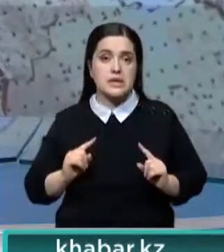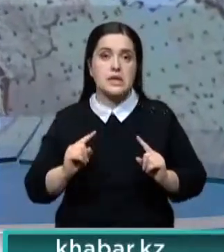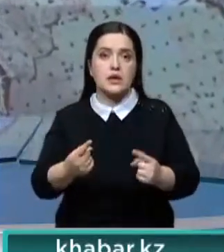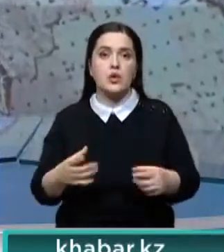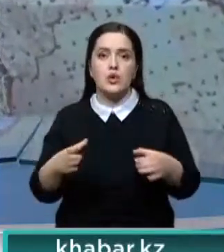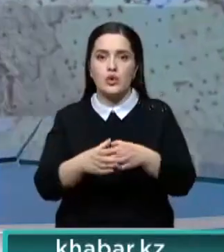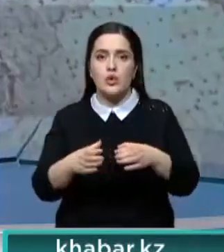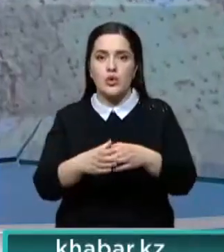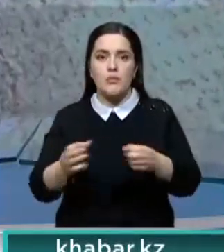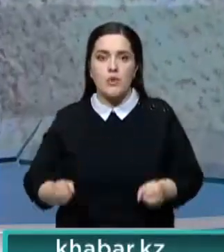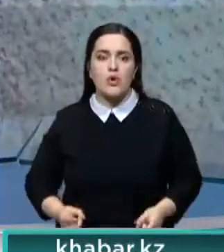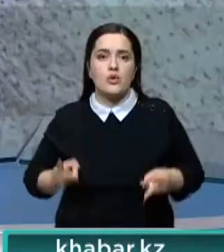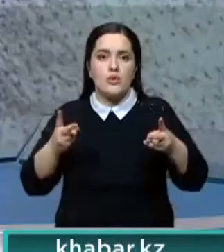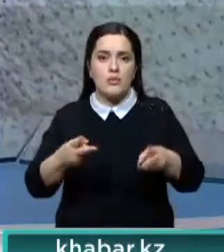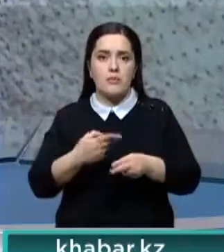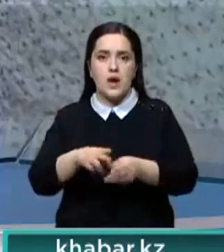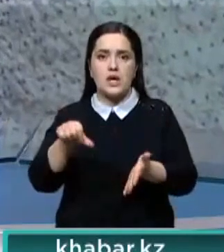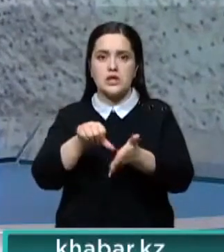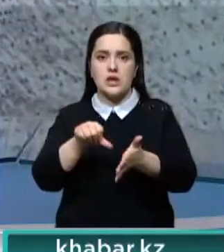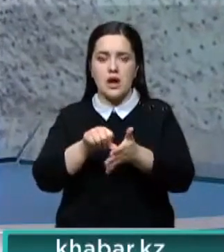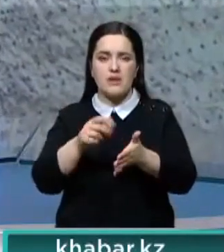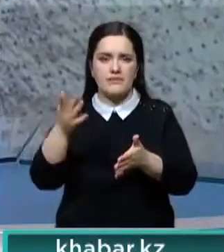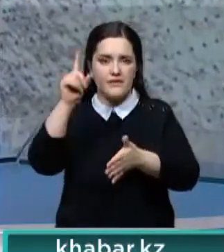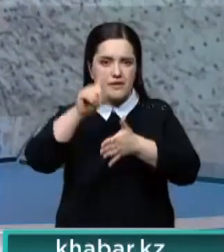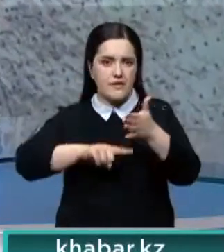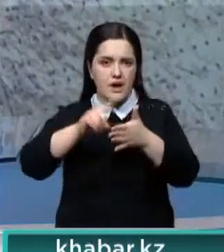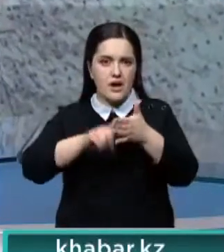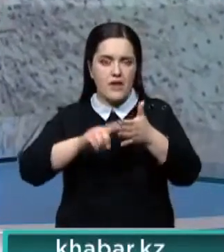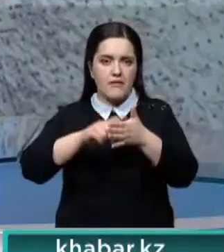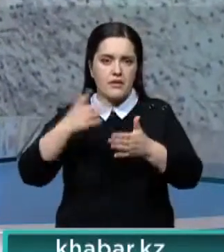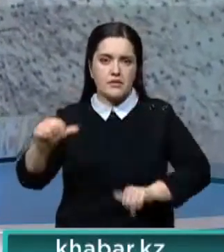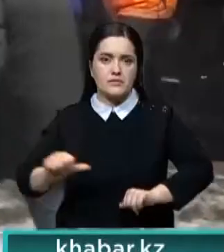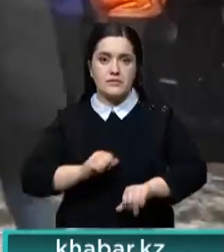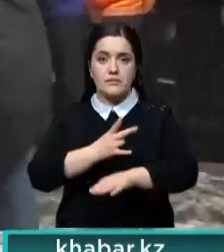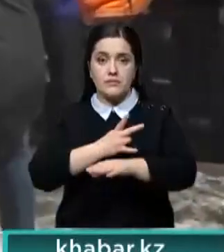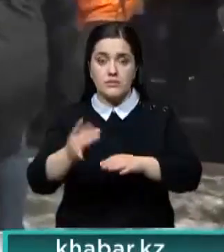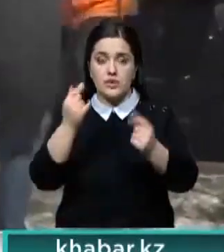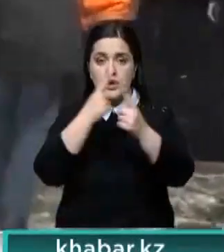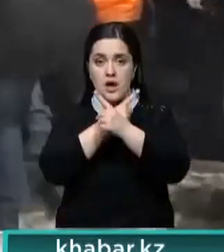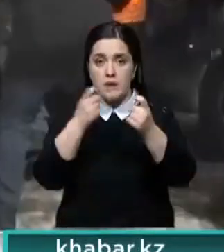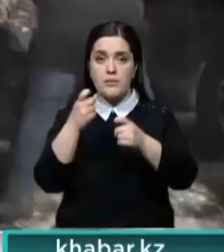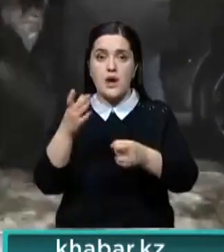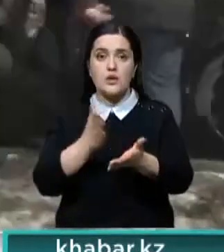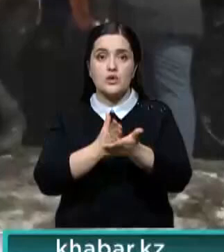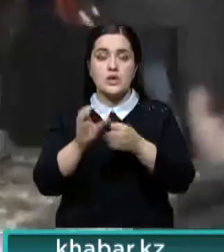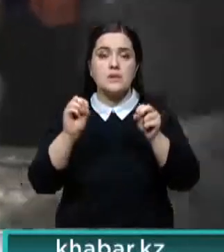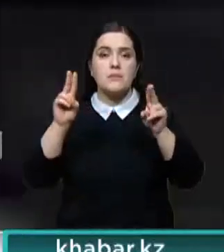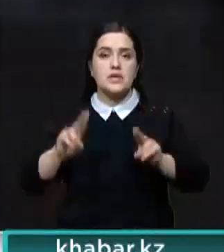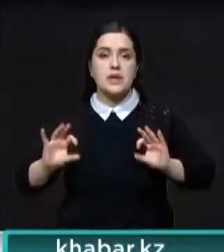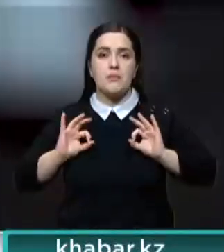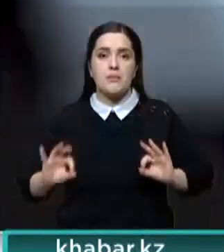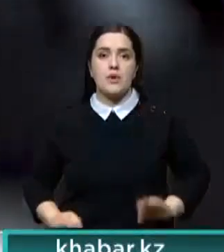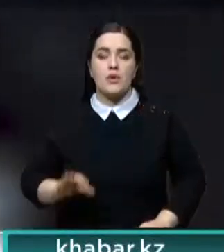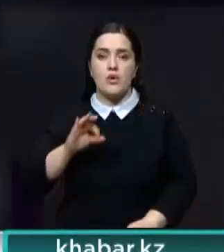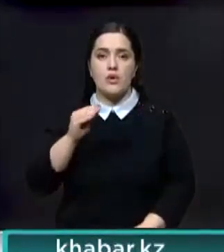криминально ориентированных членов деструктивного религиозного течения об этом сообщил начальник службы специальных прокуроров ризабек